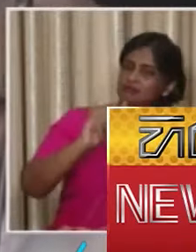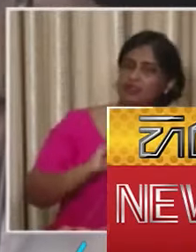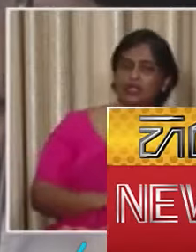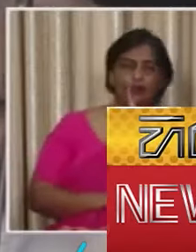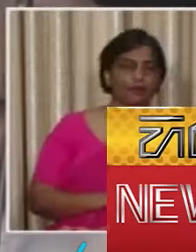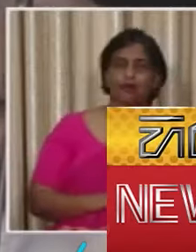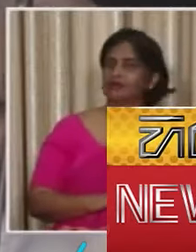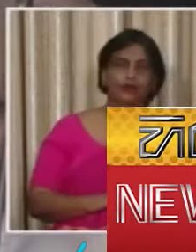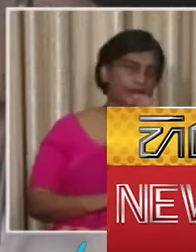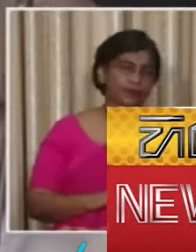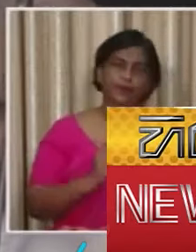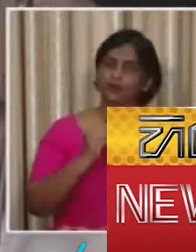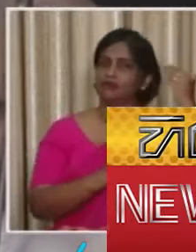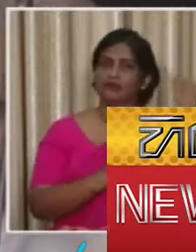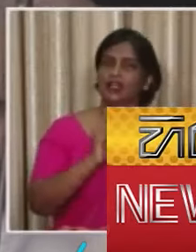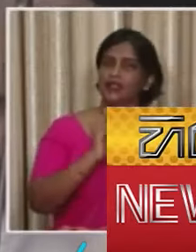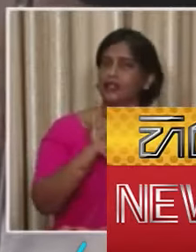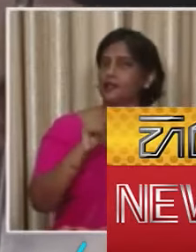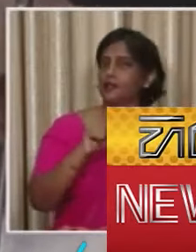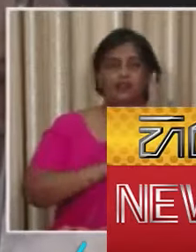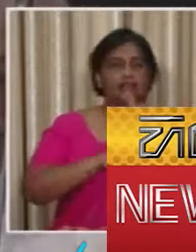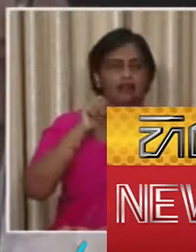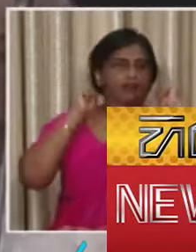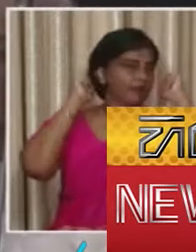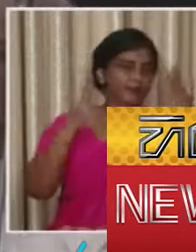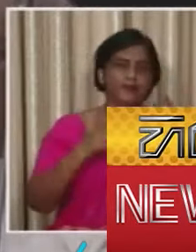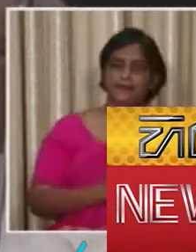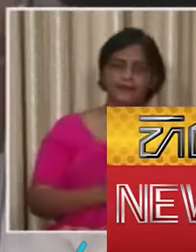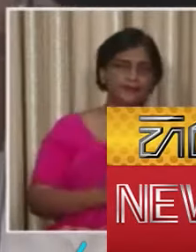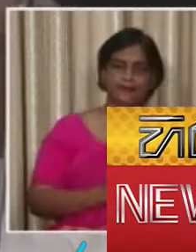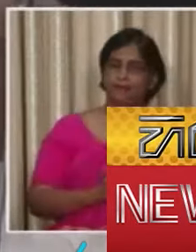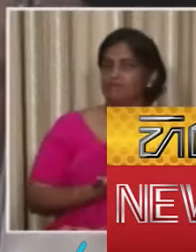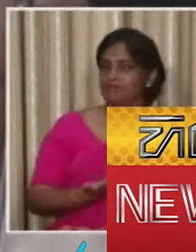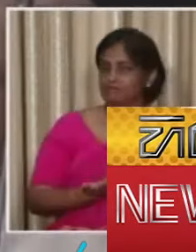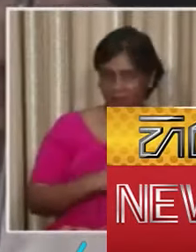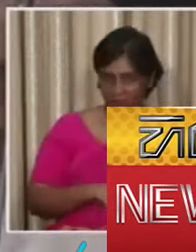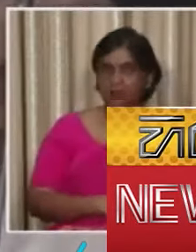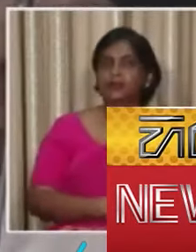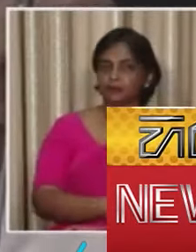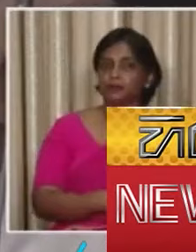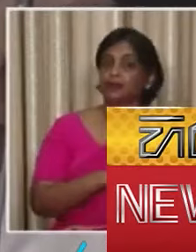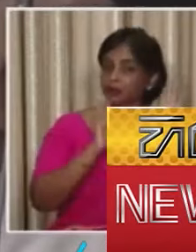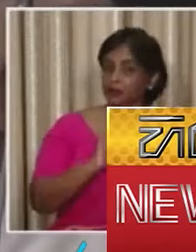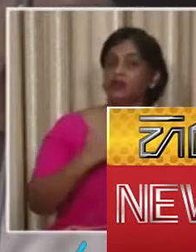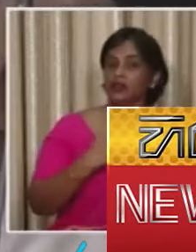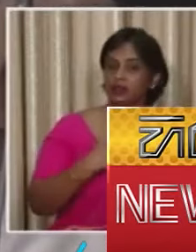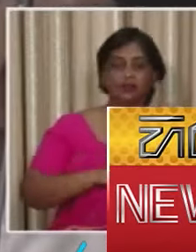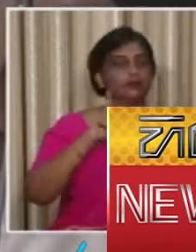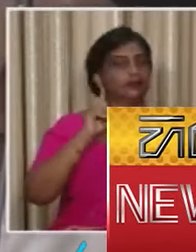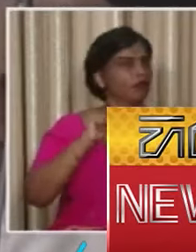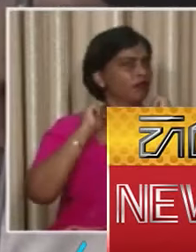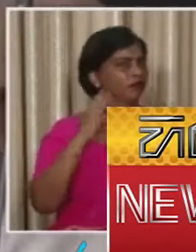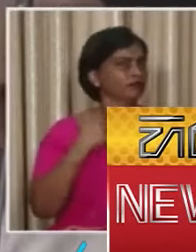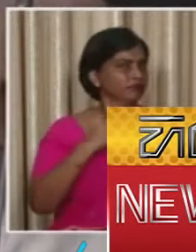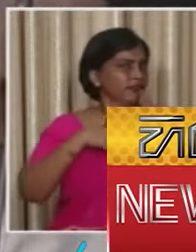කිව්වේ කිසිදු දිනක IMF සාකච්ඡා සාර්ථක කරගැනීමට හැකි වෙන්නේ නැහැ කියලා. හැබැයි අපි ඒ සාකච්ඡා